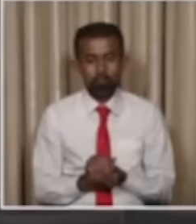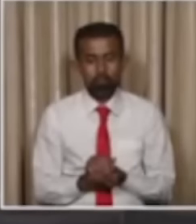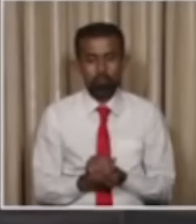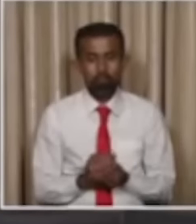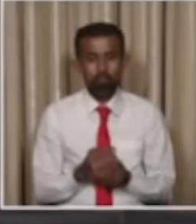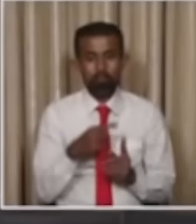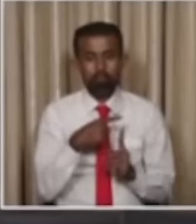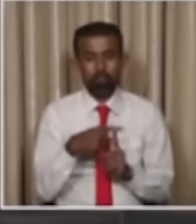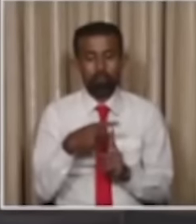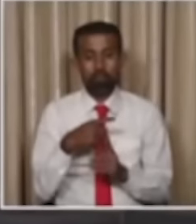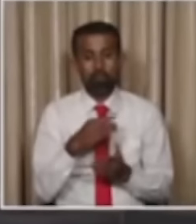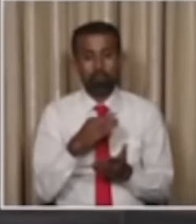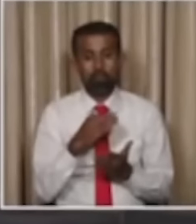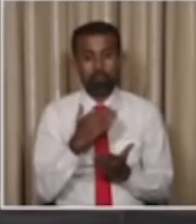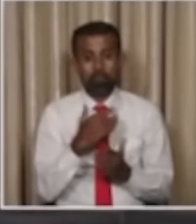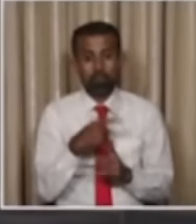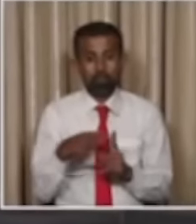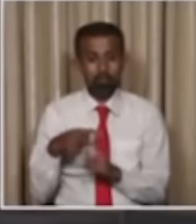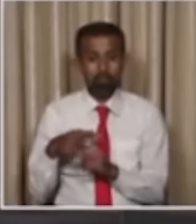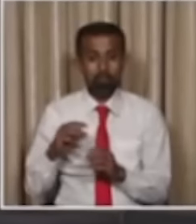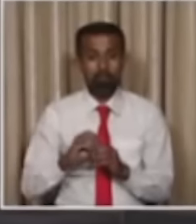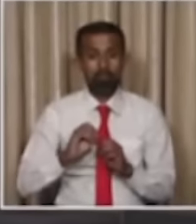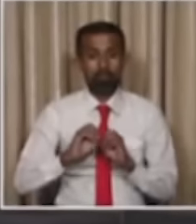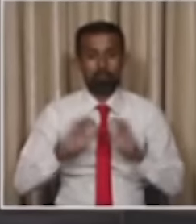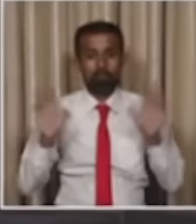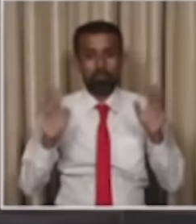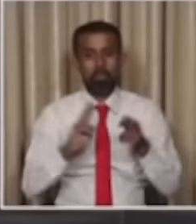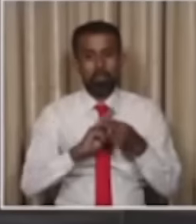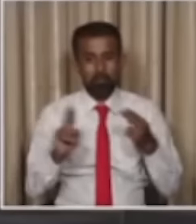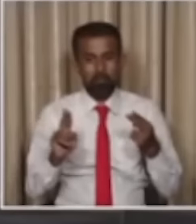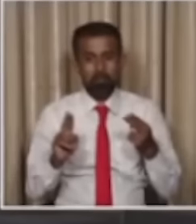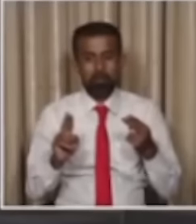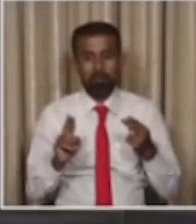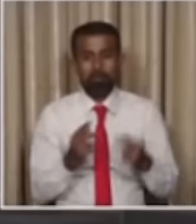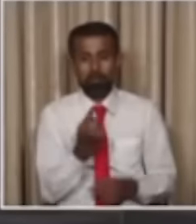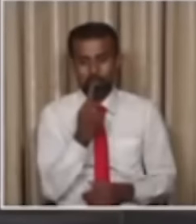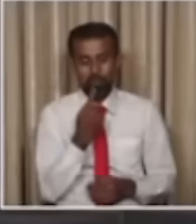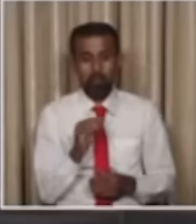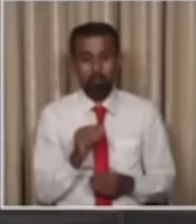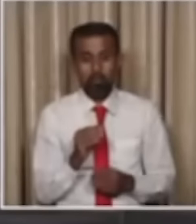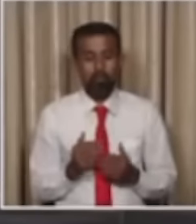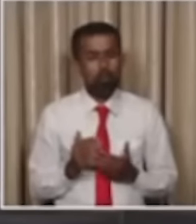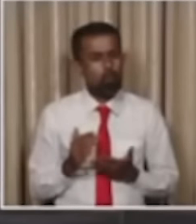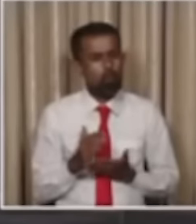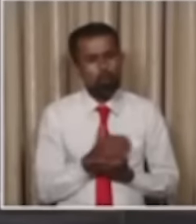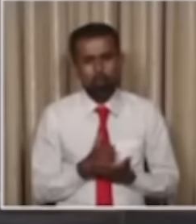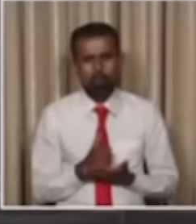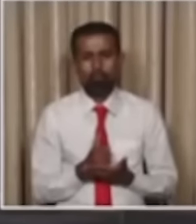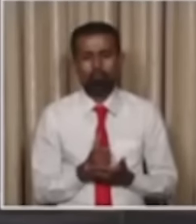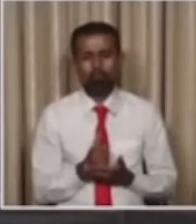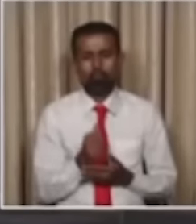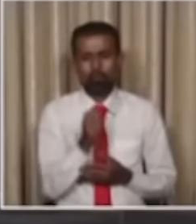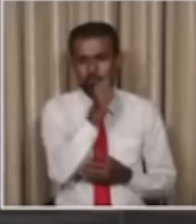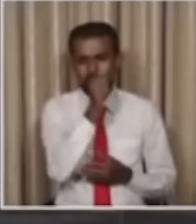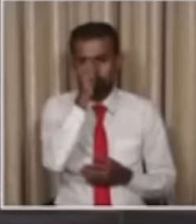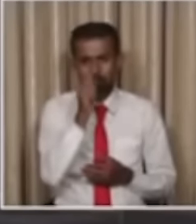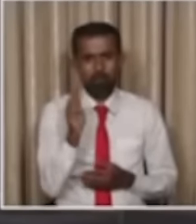කොටස් එළියට දෙන්න එපා කියලා. එහෙම තිබුණා වුණත් ඒ සියලු දේ මං උන්වහන්සේලාට ලබා